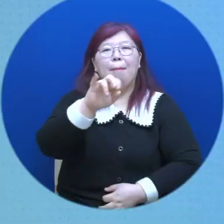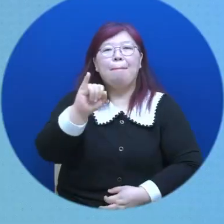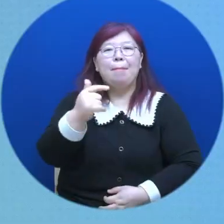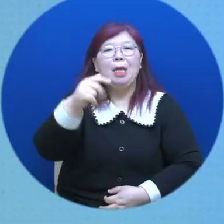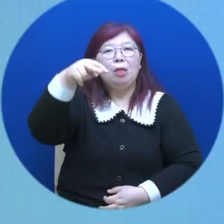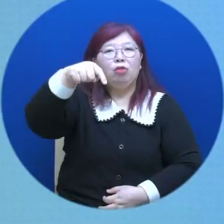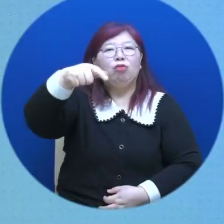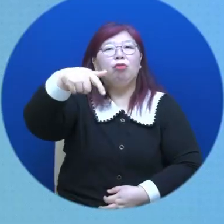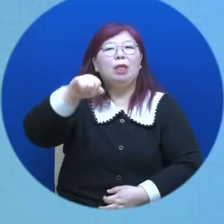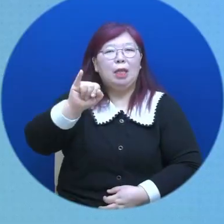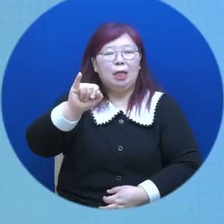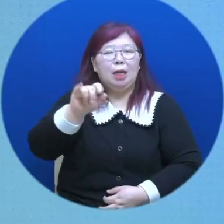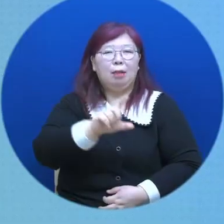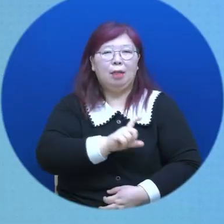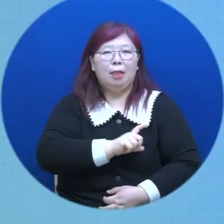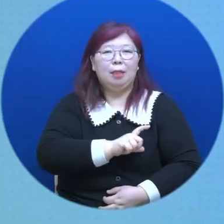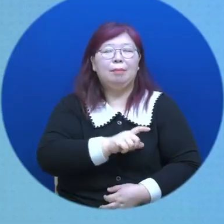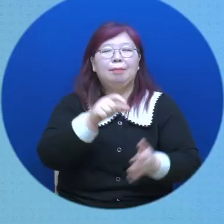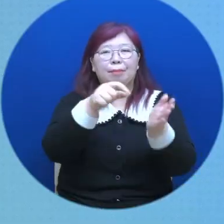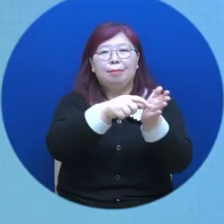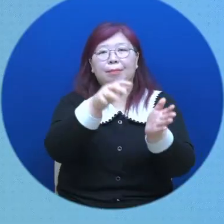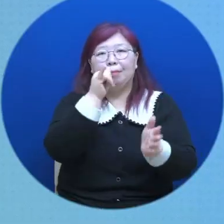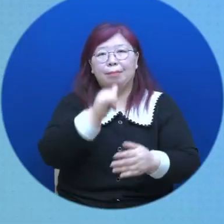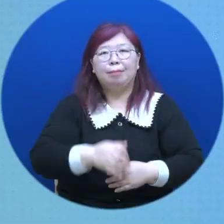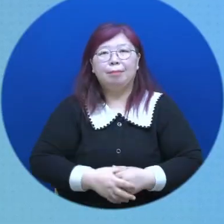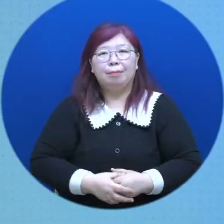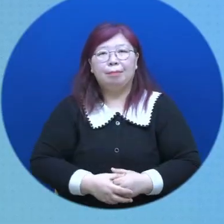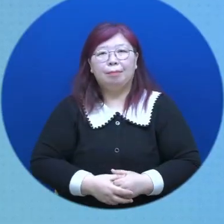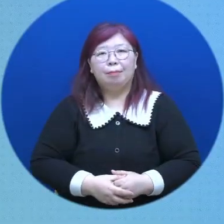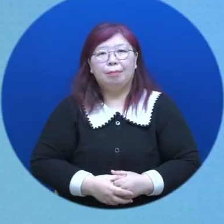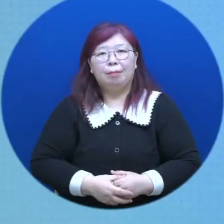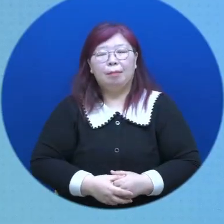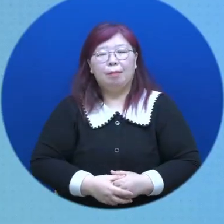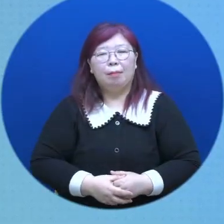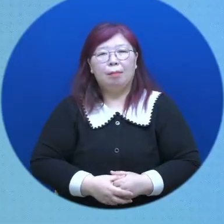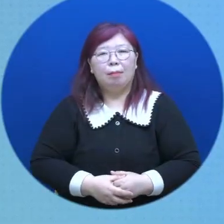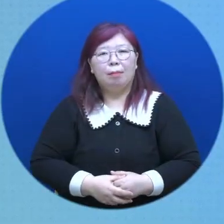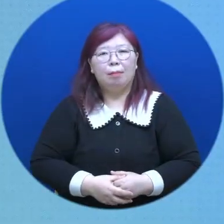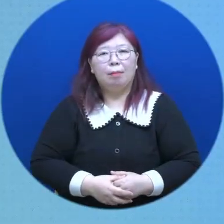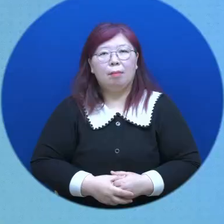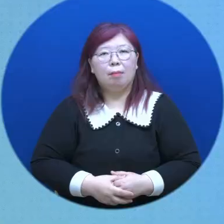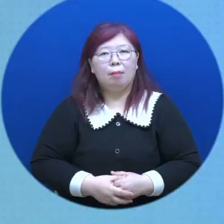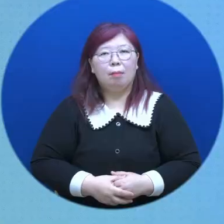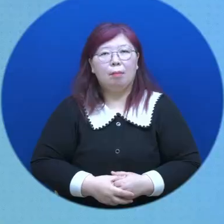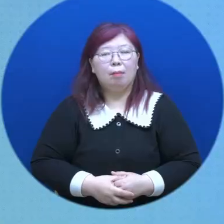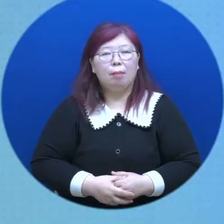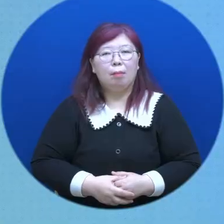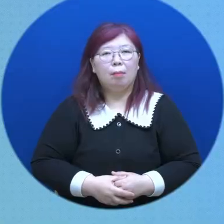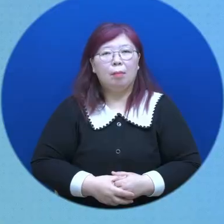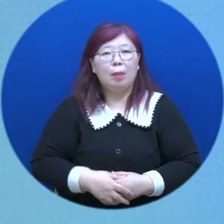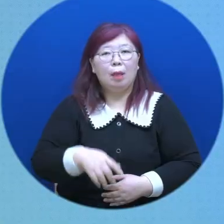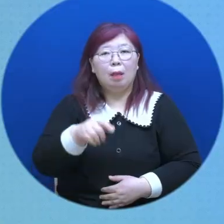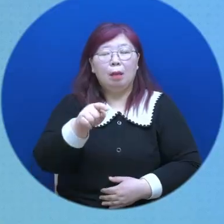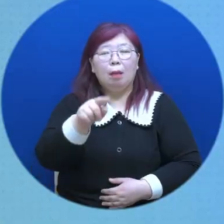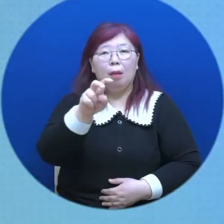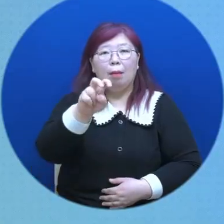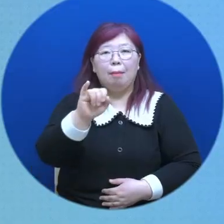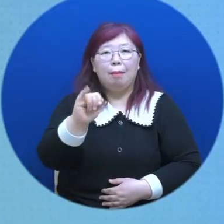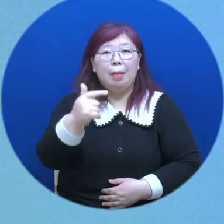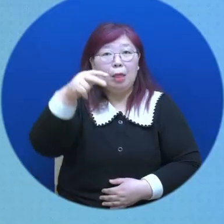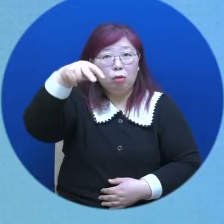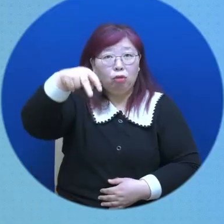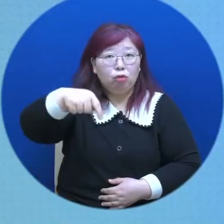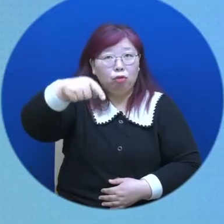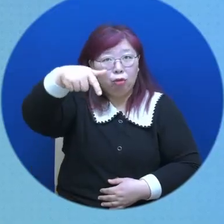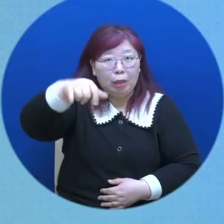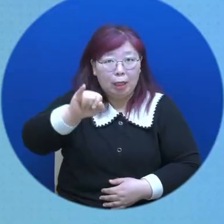민수기라고 하는 이름을 붙이게 된 거죠. 그런데 이 민수기를 시작을